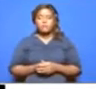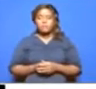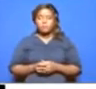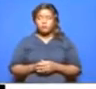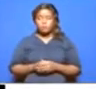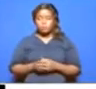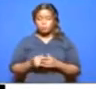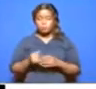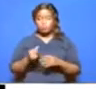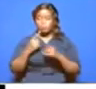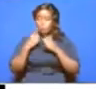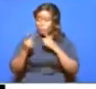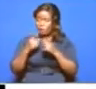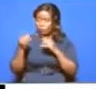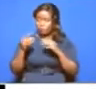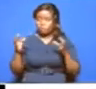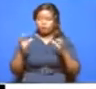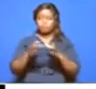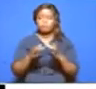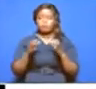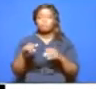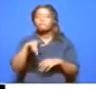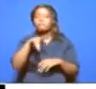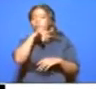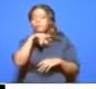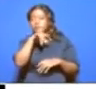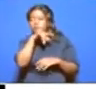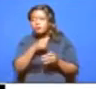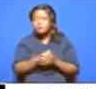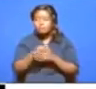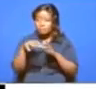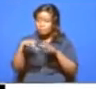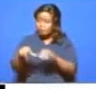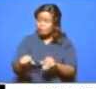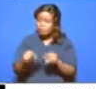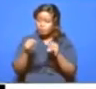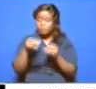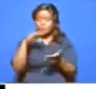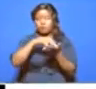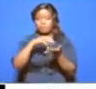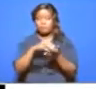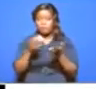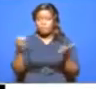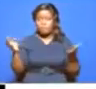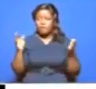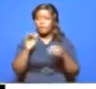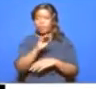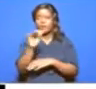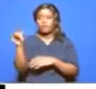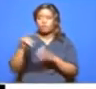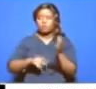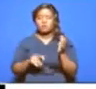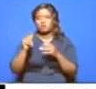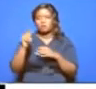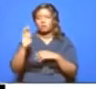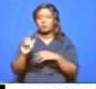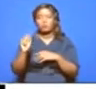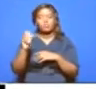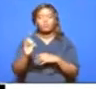Akihutubia jamii ya Iteso mjini Kampala, mshikilizi wa himaya hiyo Paul Sunday alihimiza jamii nzima ya Iteso kuwa